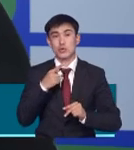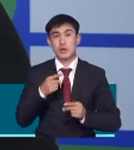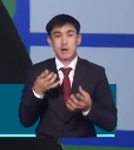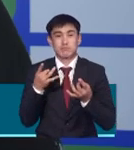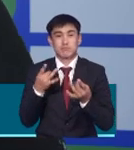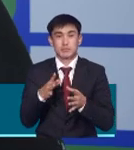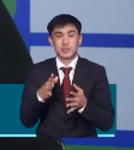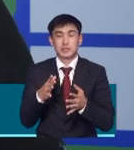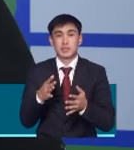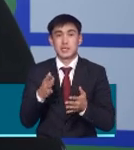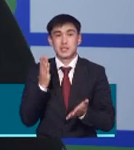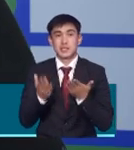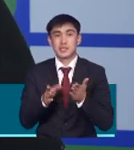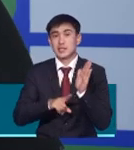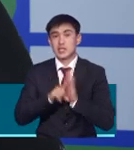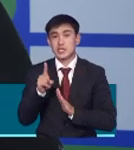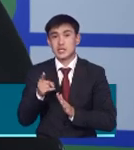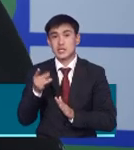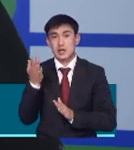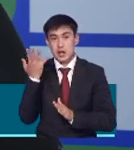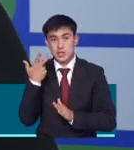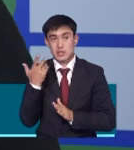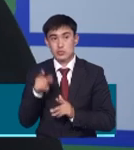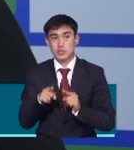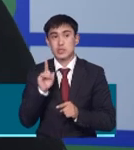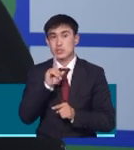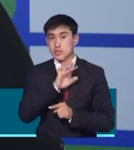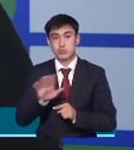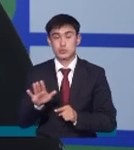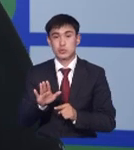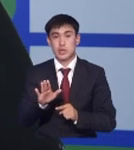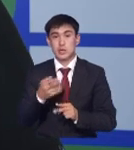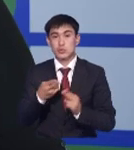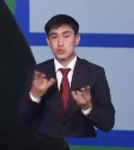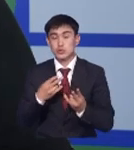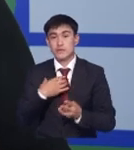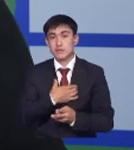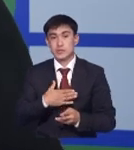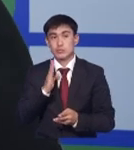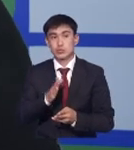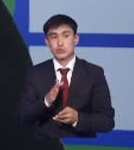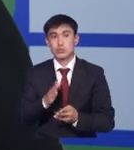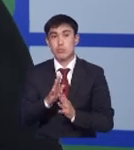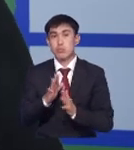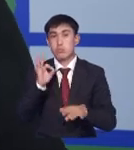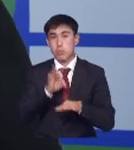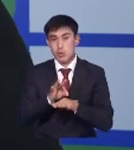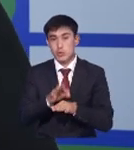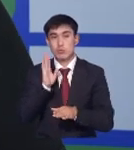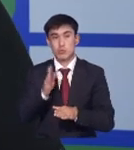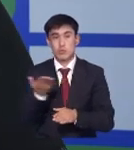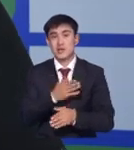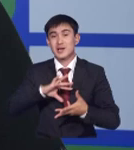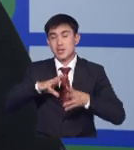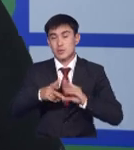как попало Но если не начать когда-нибудь это ведь не произойдёт никогда И поэтому пусть будет боль но мы